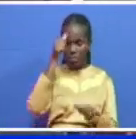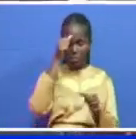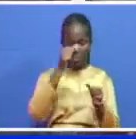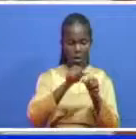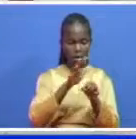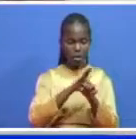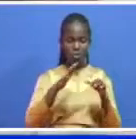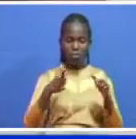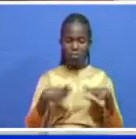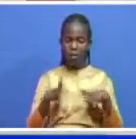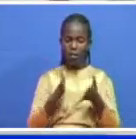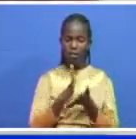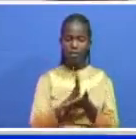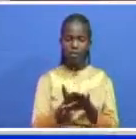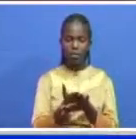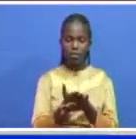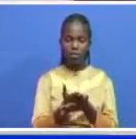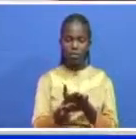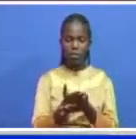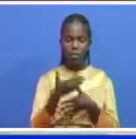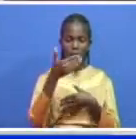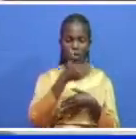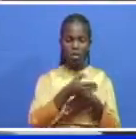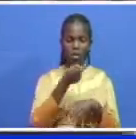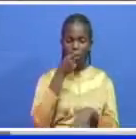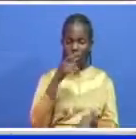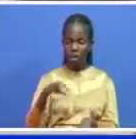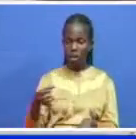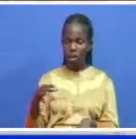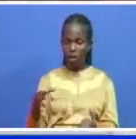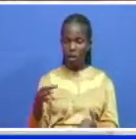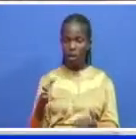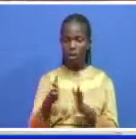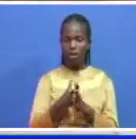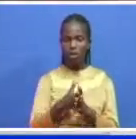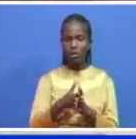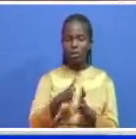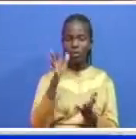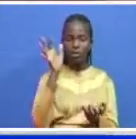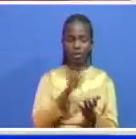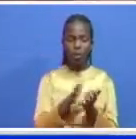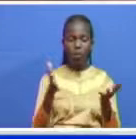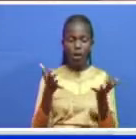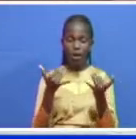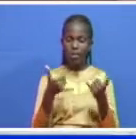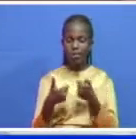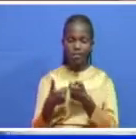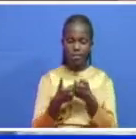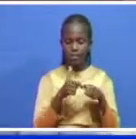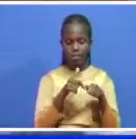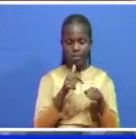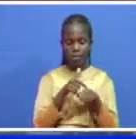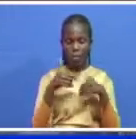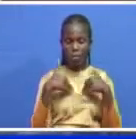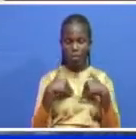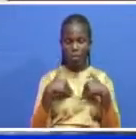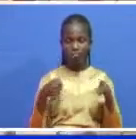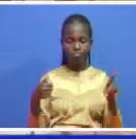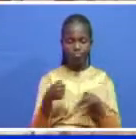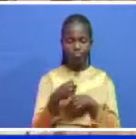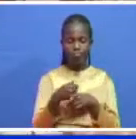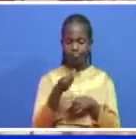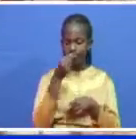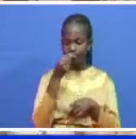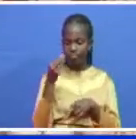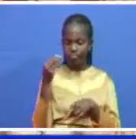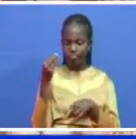kwa mwama enembi na ekalima mevakani ya kaunti ya kitu na ilaya tanariva na alama ende na kuisile vinda yomu ya kufithi kwa mawikaloni mo